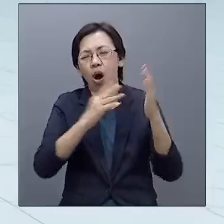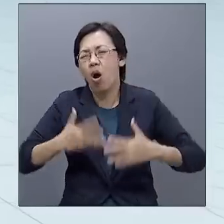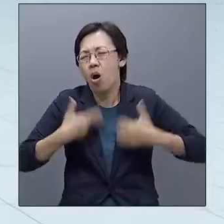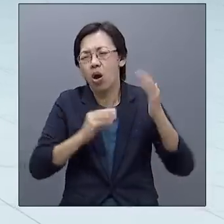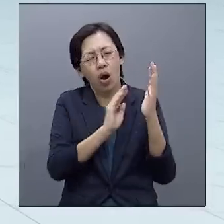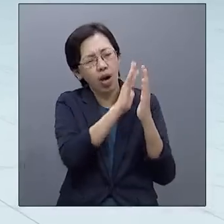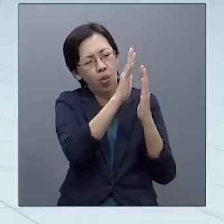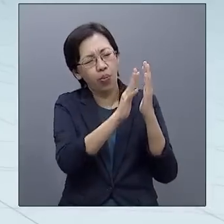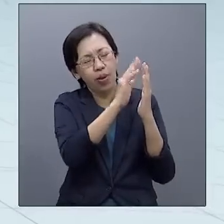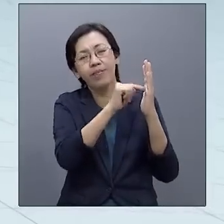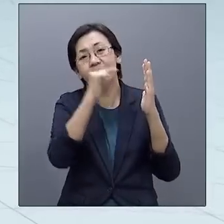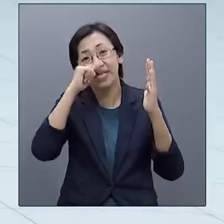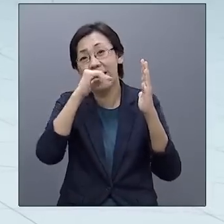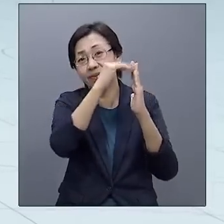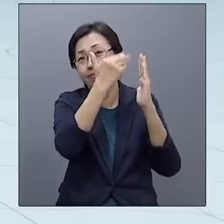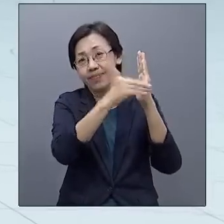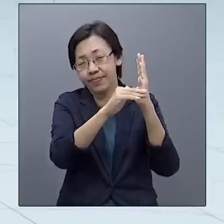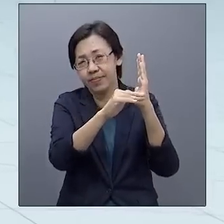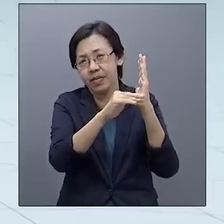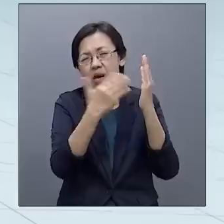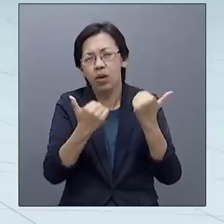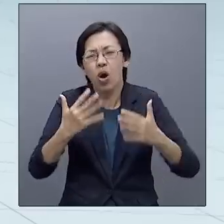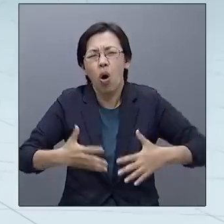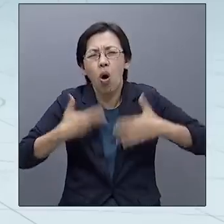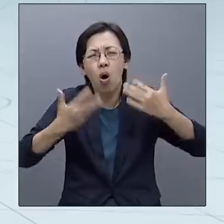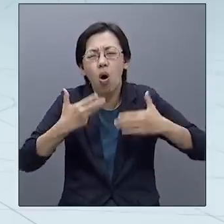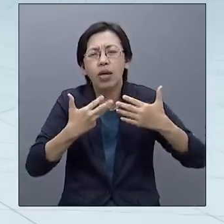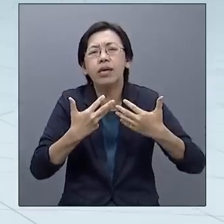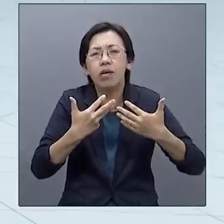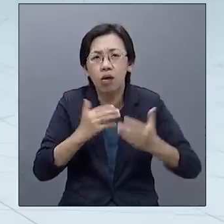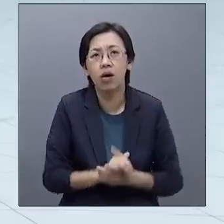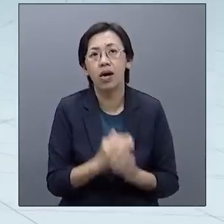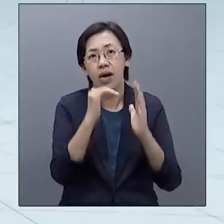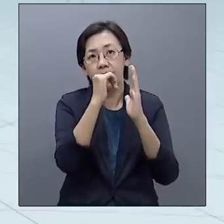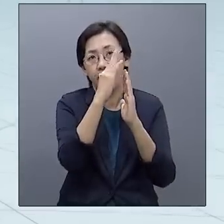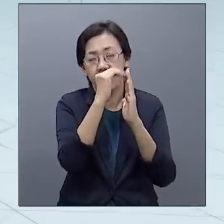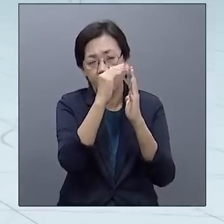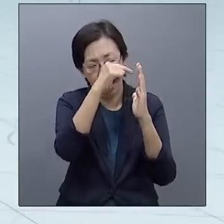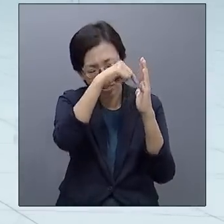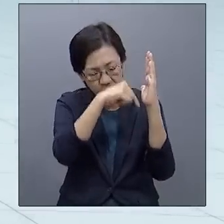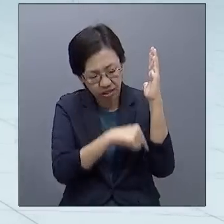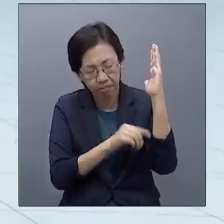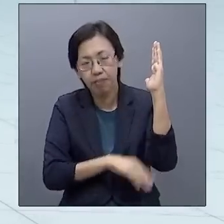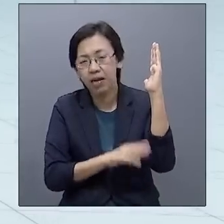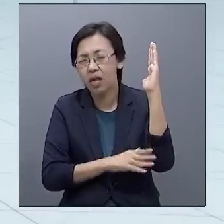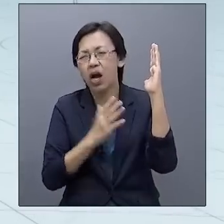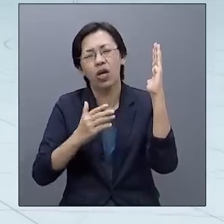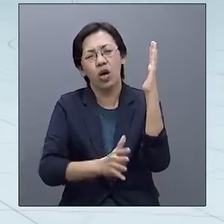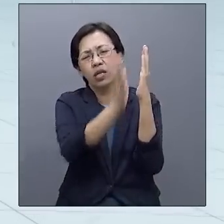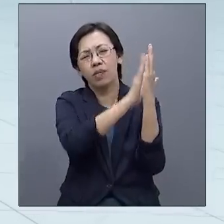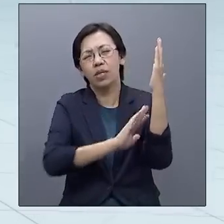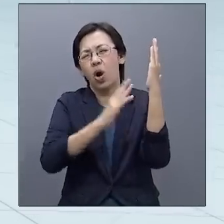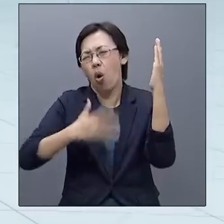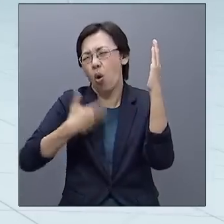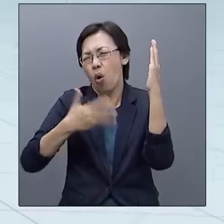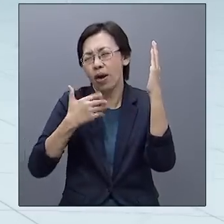ริเวณประเทศไทยตอนบนทำให้มีลักษณะอากาศร้อนโดยทั่วไปตั้งแต่ภาคเหนือจรดภาคใต้เลยนะคะและจะมีอากาศร้อนจัดในพื้น